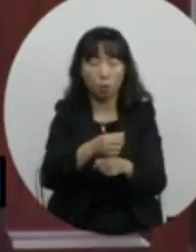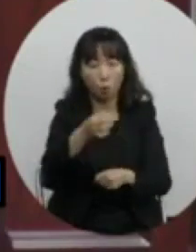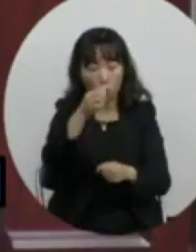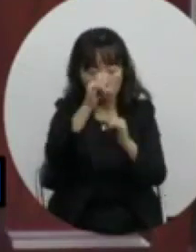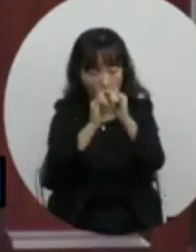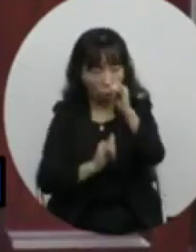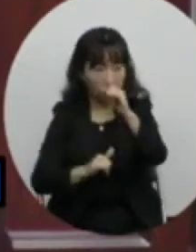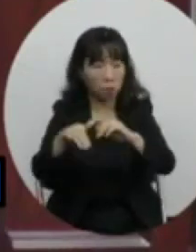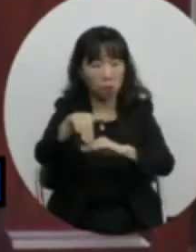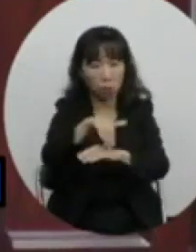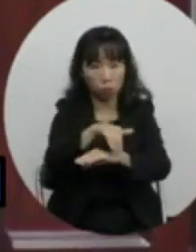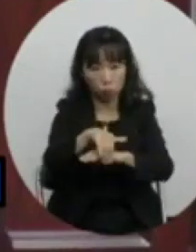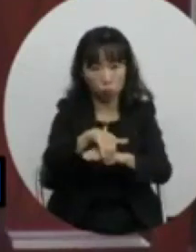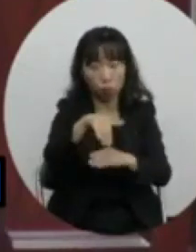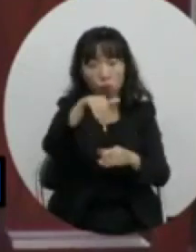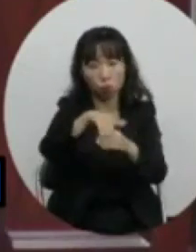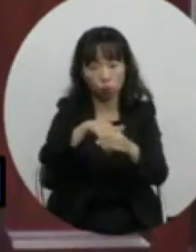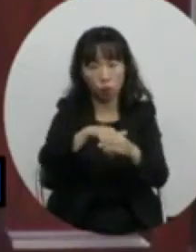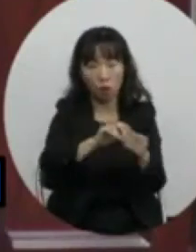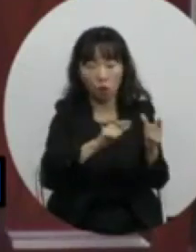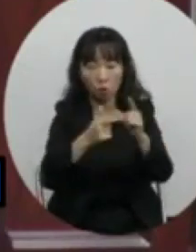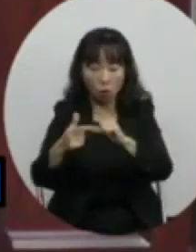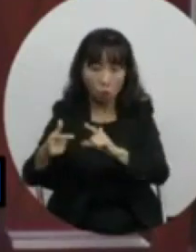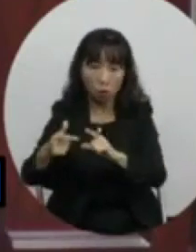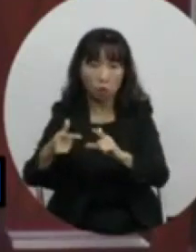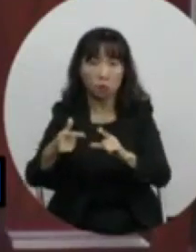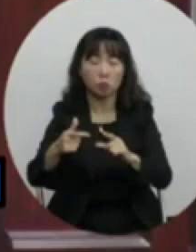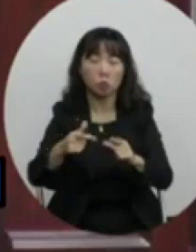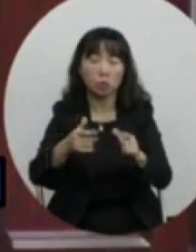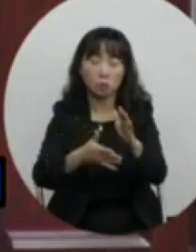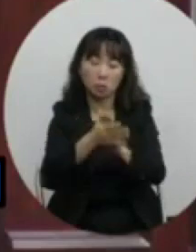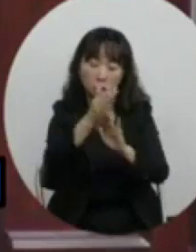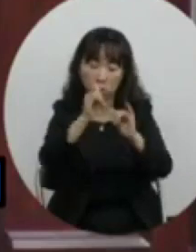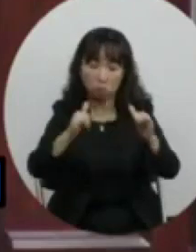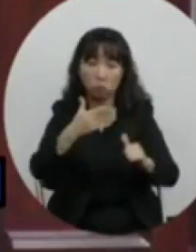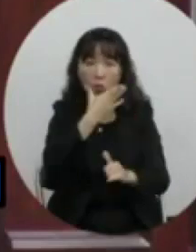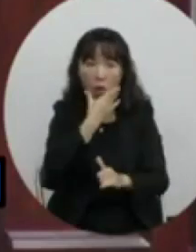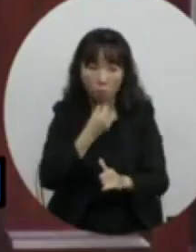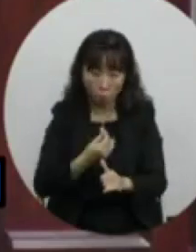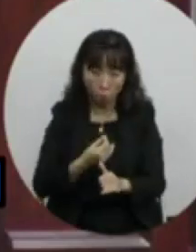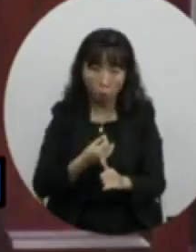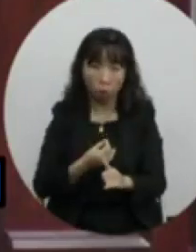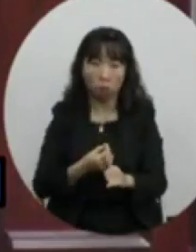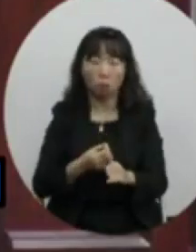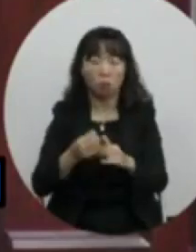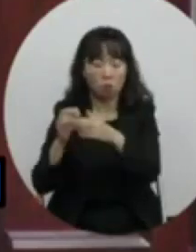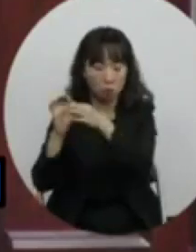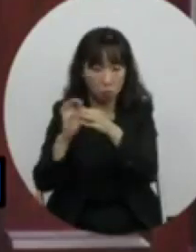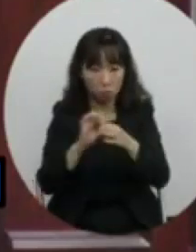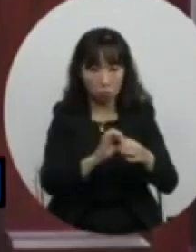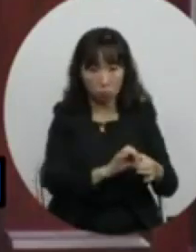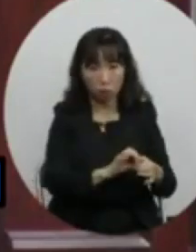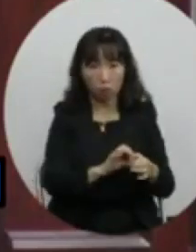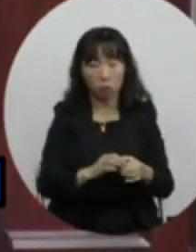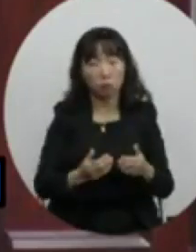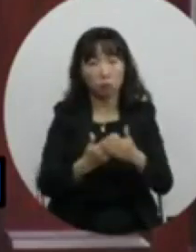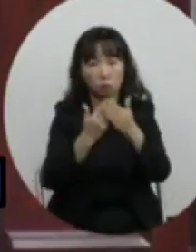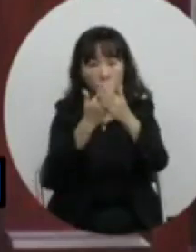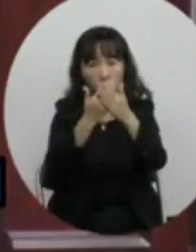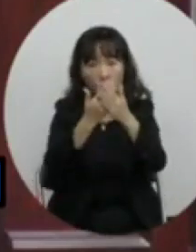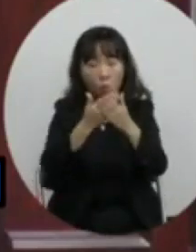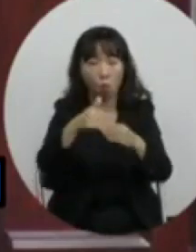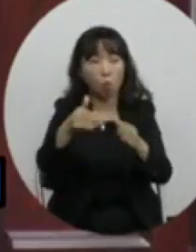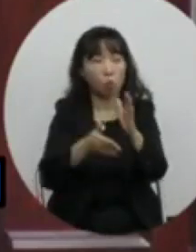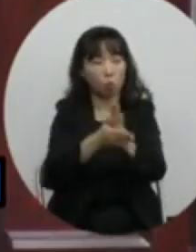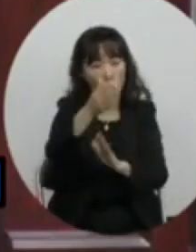관광 도시, 탄소 중립 도시를 만들어 시민 행복과 균형 발전을 실현하고 지속 가능 혁신 성장 도시가 된다는